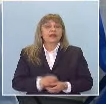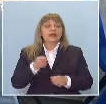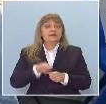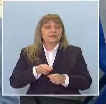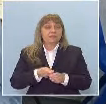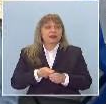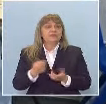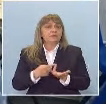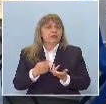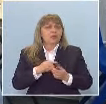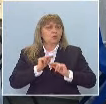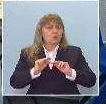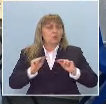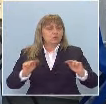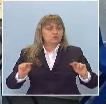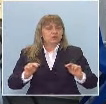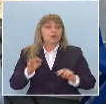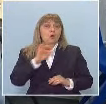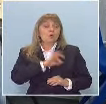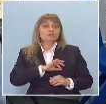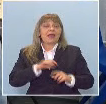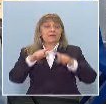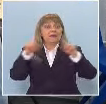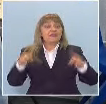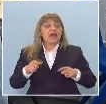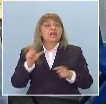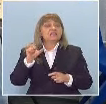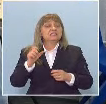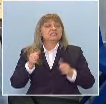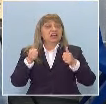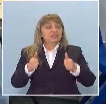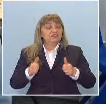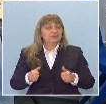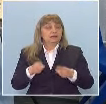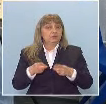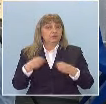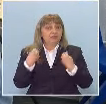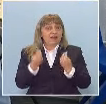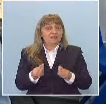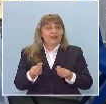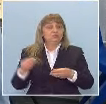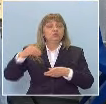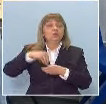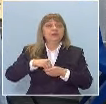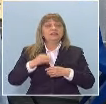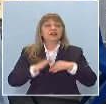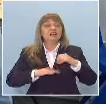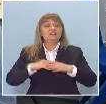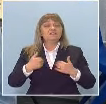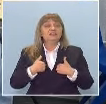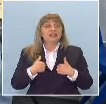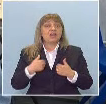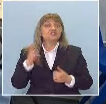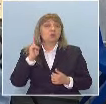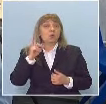проведахме серия от обучения, успяхме да сертифицираме колегите и всъщност това даде една допълнителна квалификация на нашите